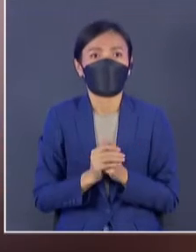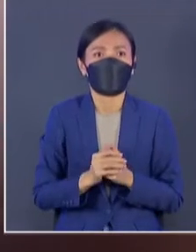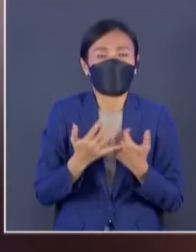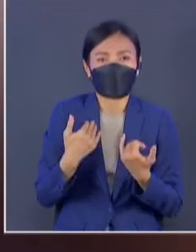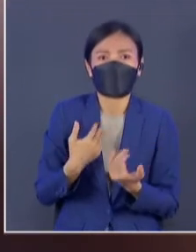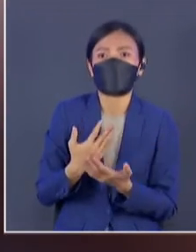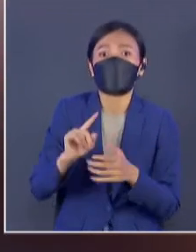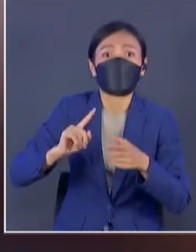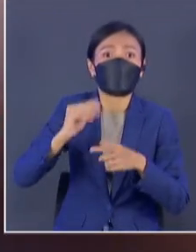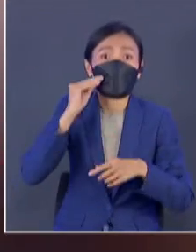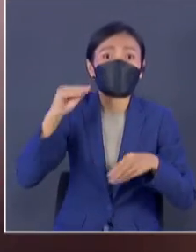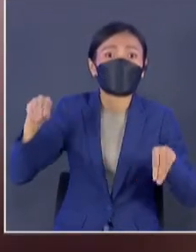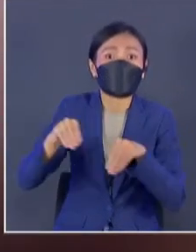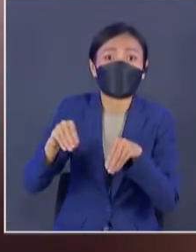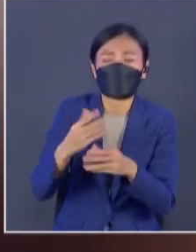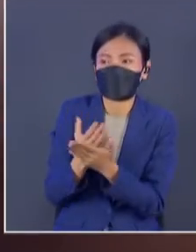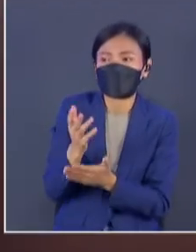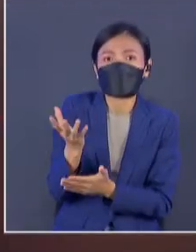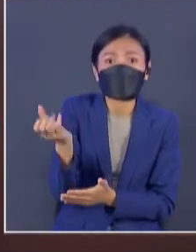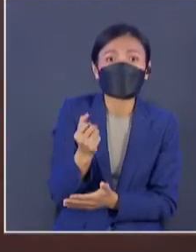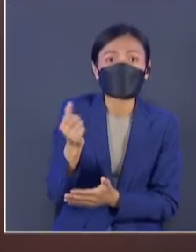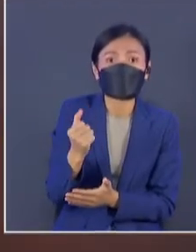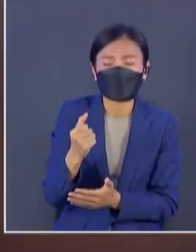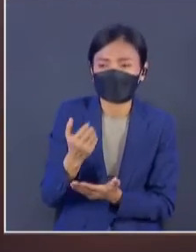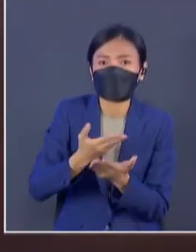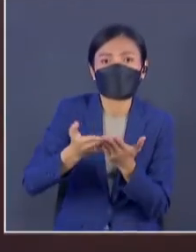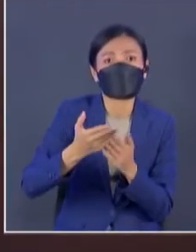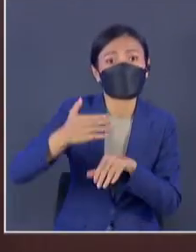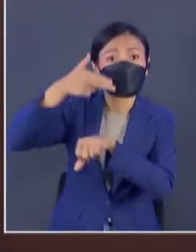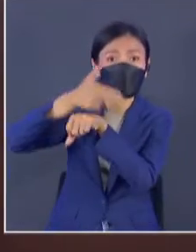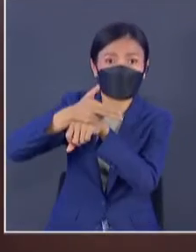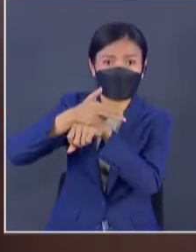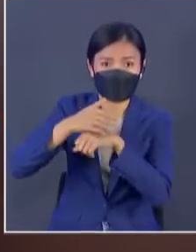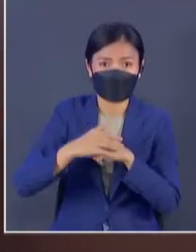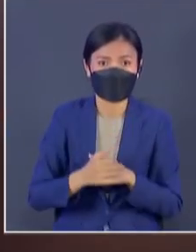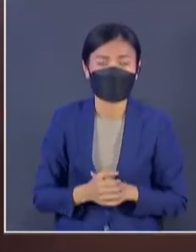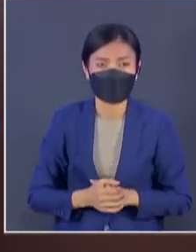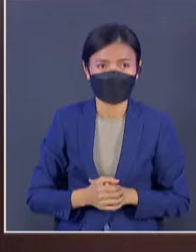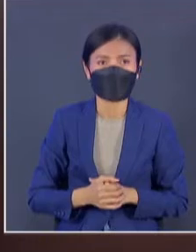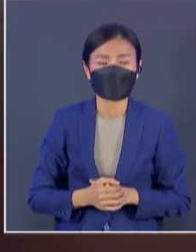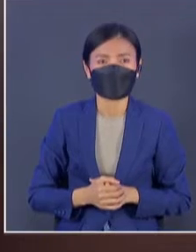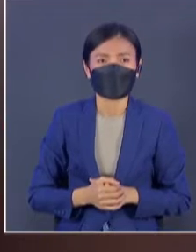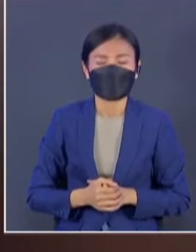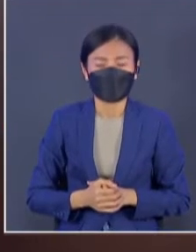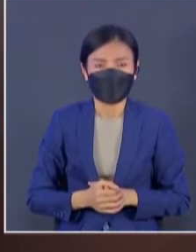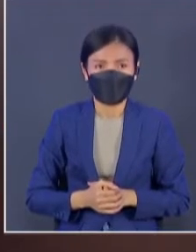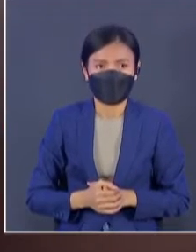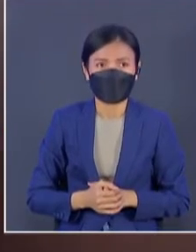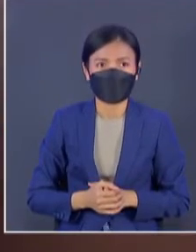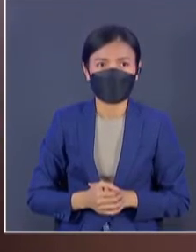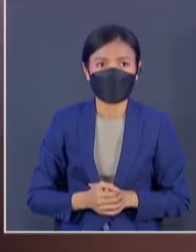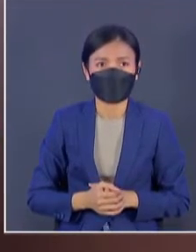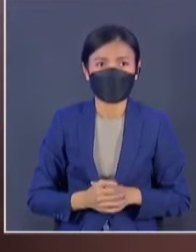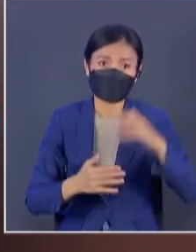เพื่อนบ้านมาติดกล้องวงจรปิดรอบบ้านเลยครับ 20,000 บาท เอาส่วนกรณีของรองผู้กำกับ